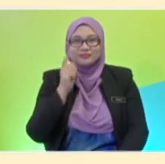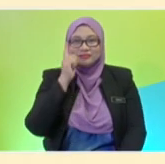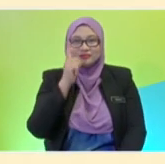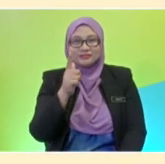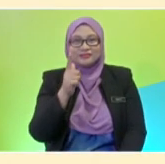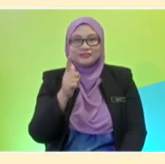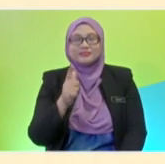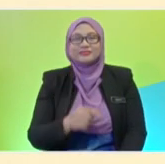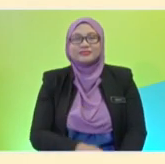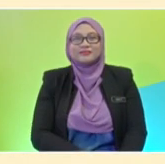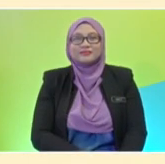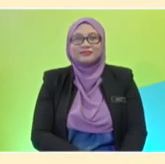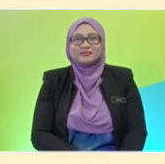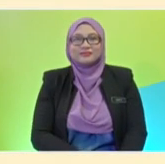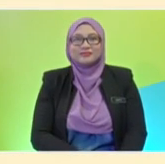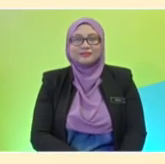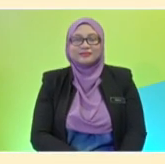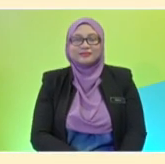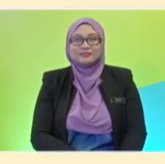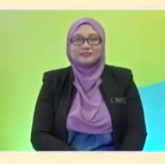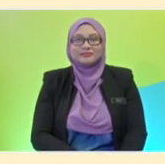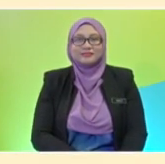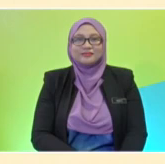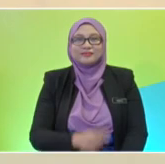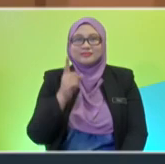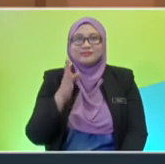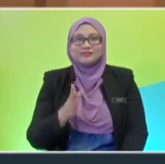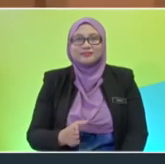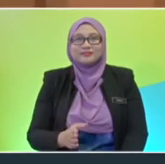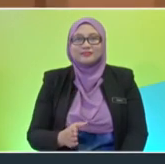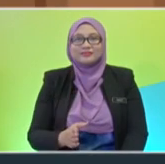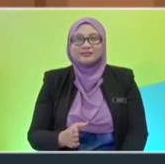petikan cerita tentang Irfan seorang Usahawan